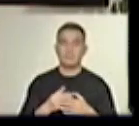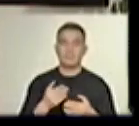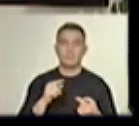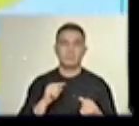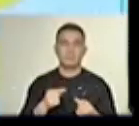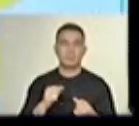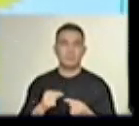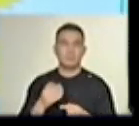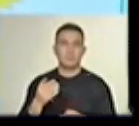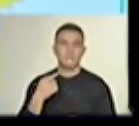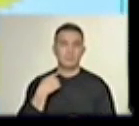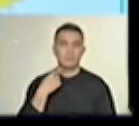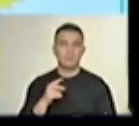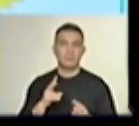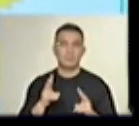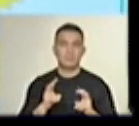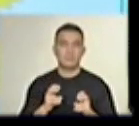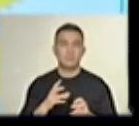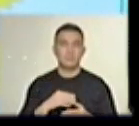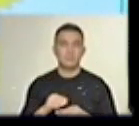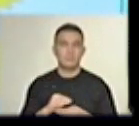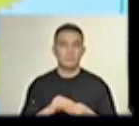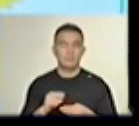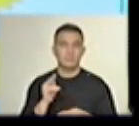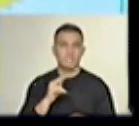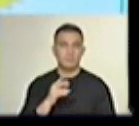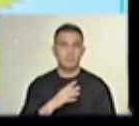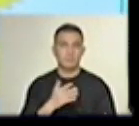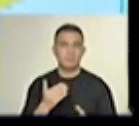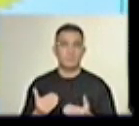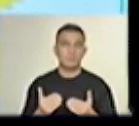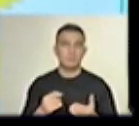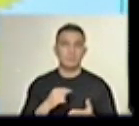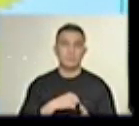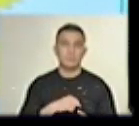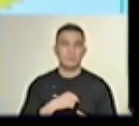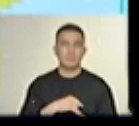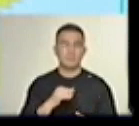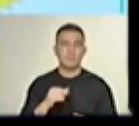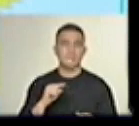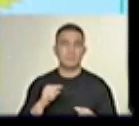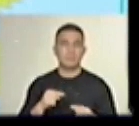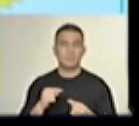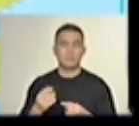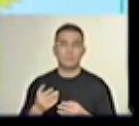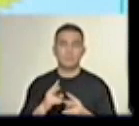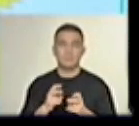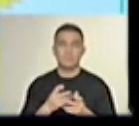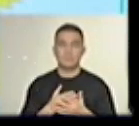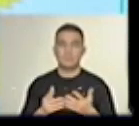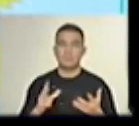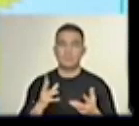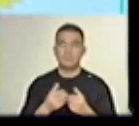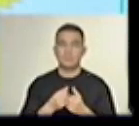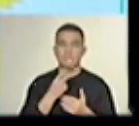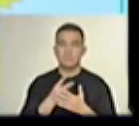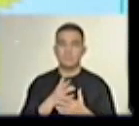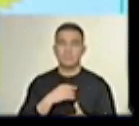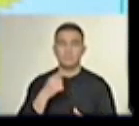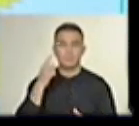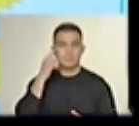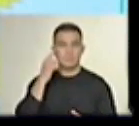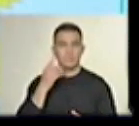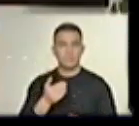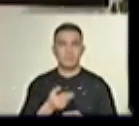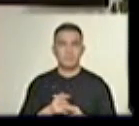sonlar mavzusini takrorlab oldik va qarama-qarshi sonlarni ham topishga doir misollarni ko'rib chiqdik. O'ylaymanki, siz